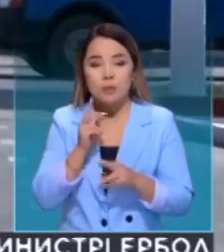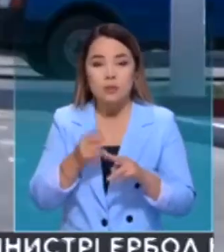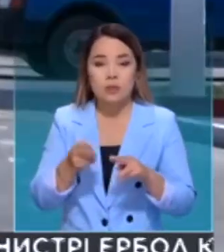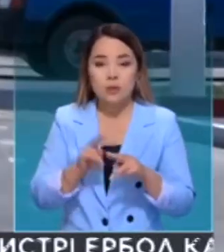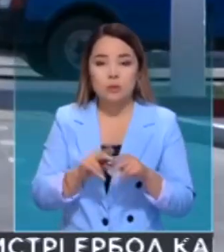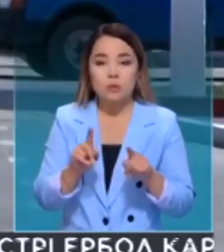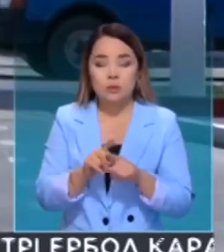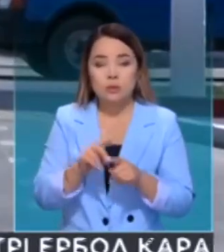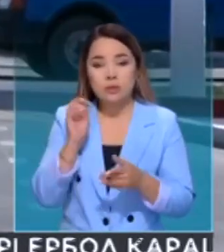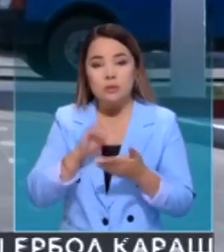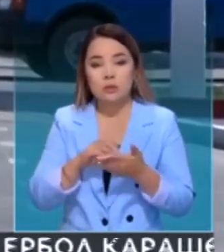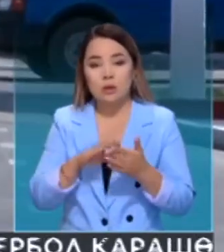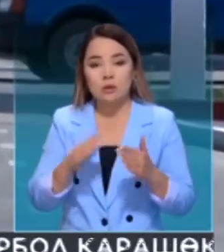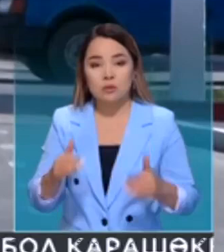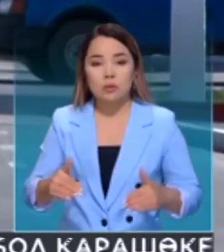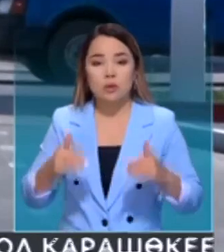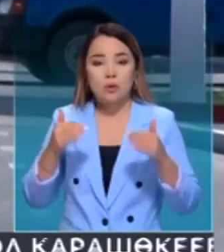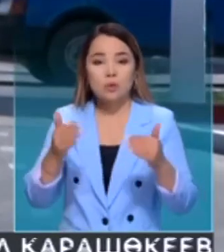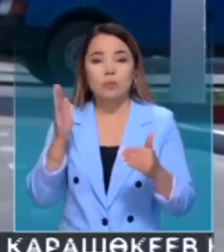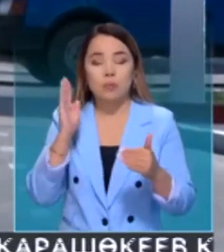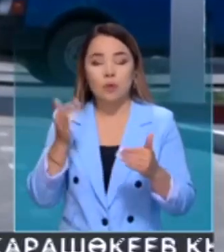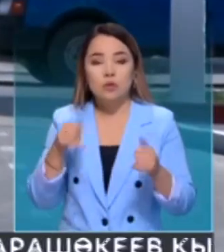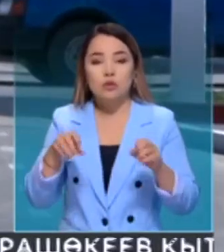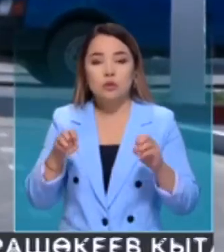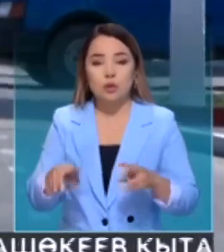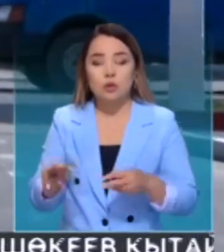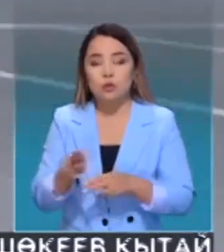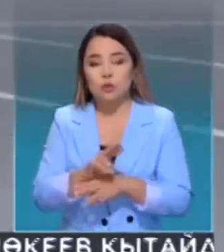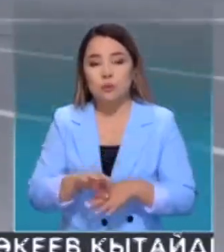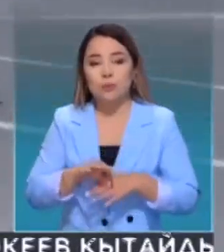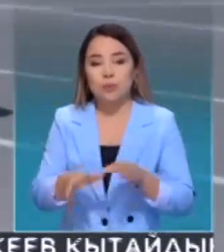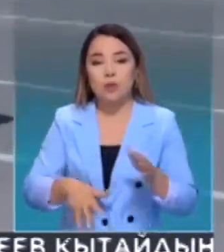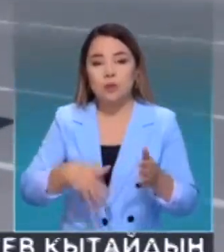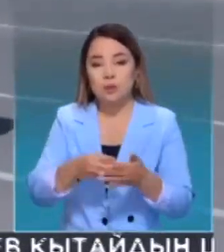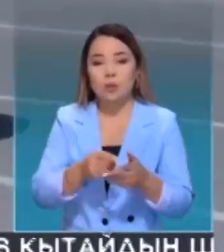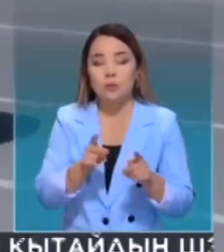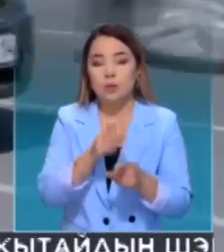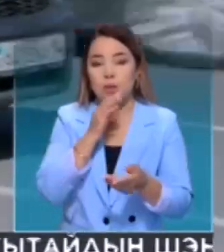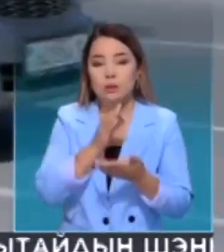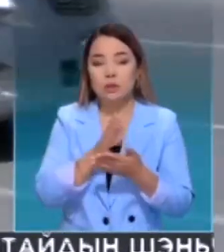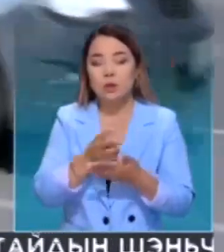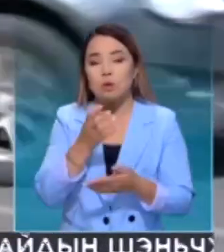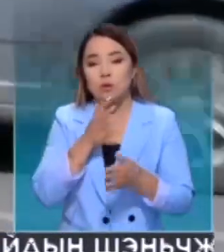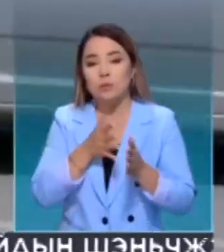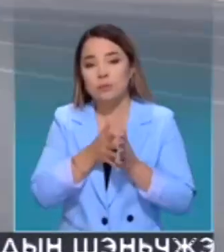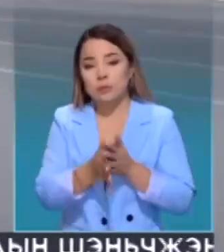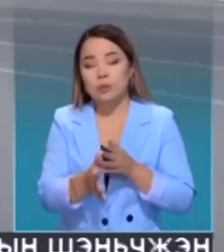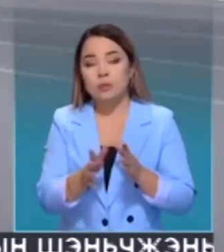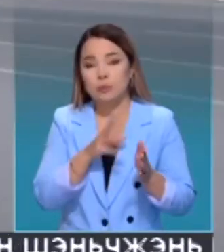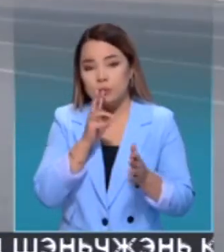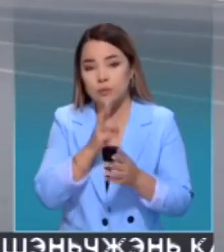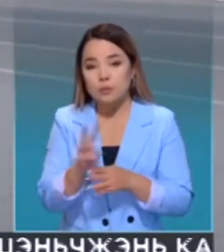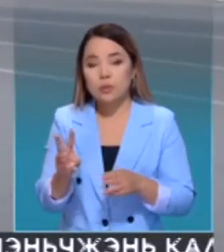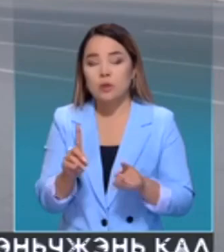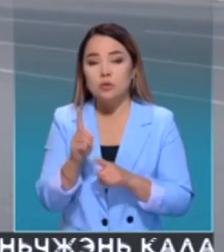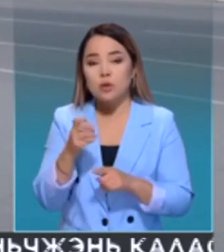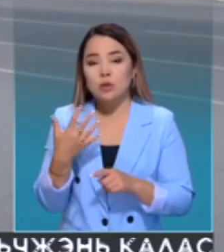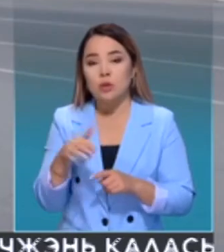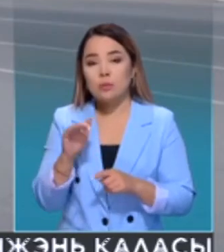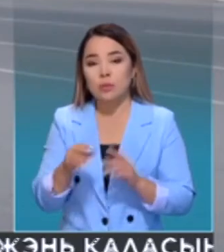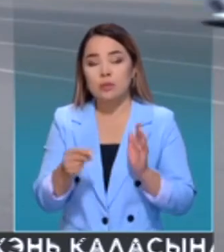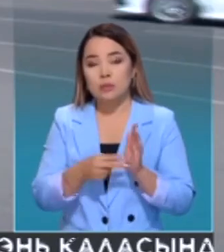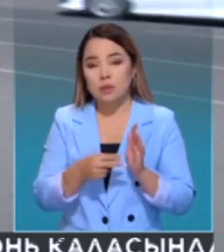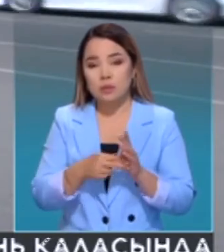жылу тарифінің өсетіндігі. Облыс әкімі бұл шешімді жөндеуге кеткен шығынмен түсіндірді. Әрі жылу берушілердің жалақысы 150 мың теңге